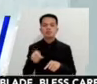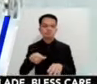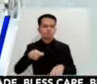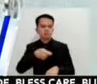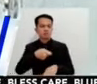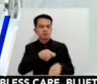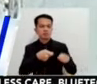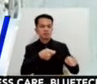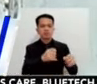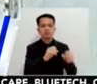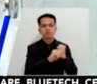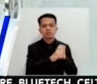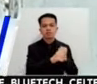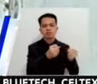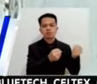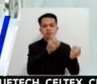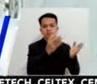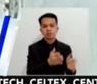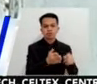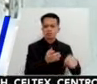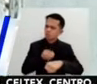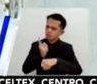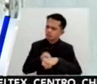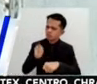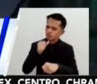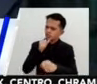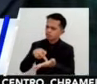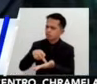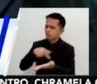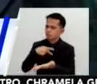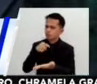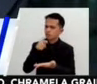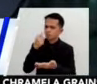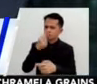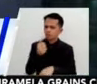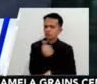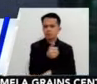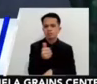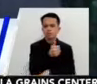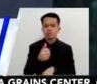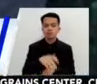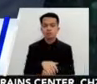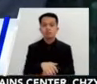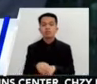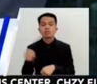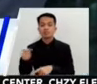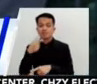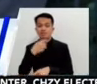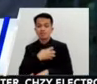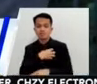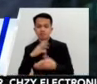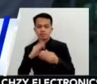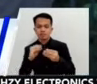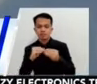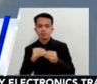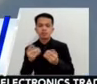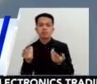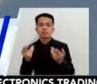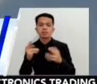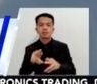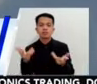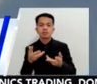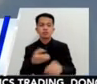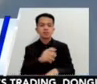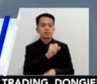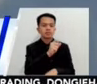na sumit sa kanya dahil sa hindi pagbabayad ng pamasahe ayon sa pulisya nangyari ang insidente sa Barangay Santo Domingo Cainta